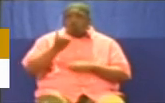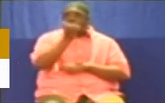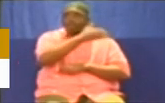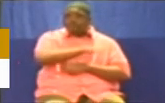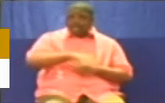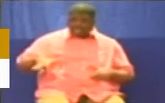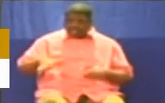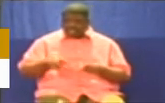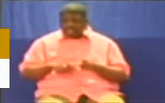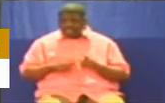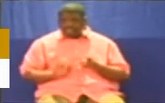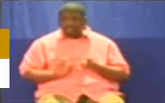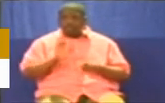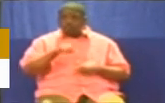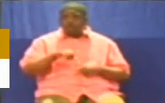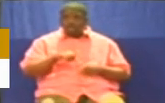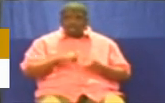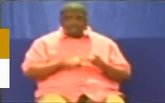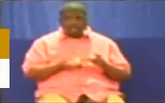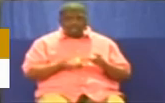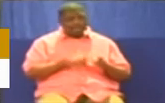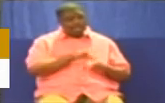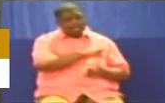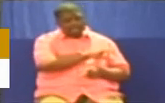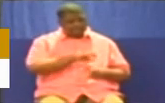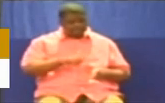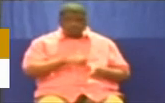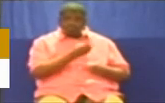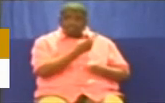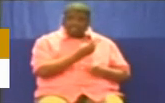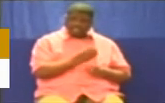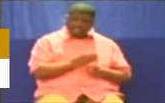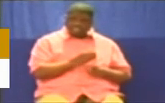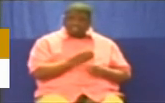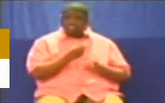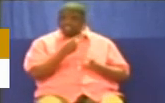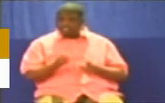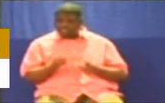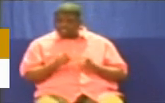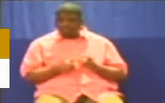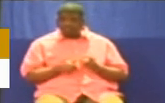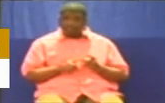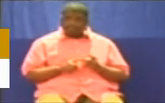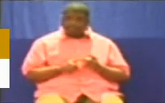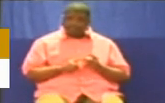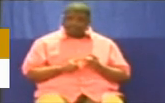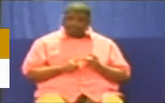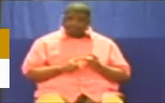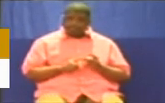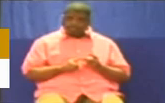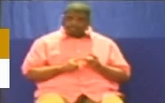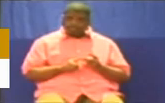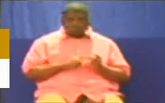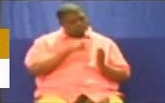the requirements of development, management, control and conservation of fishery resources in the exclusive economic